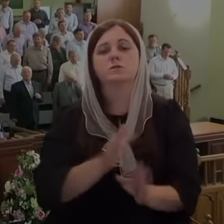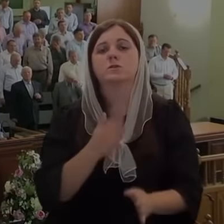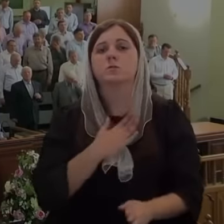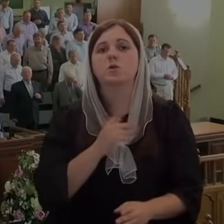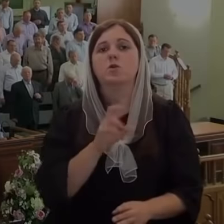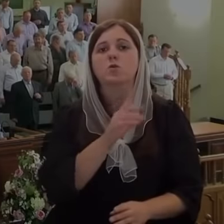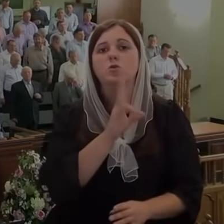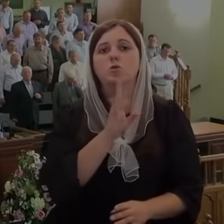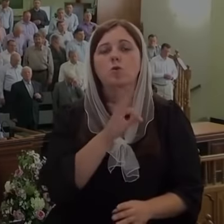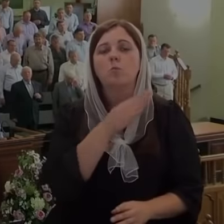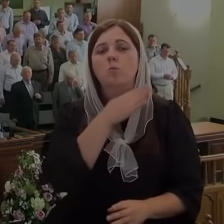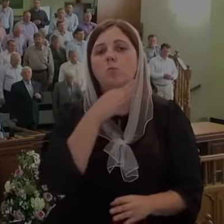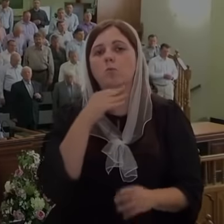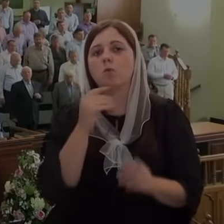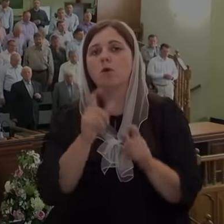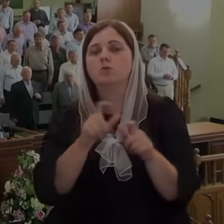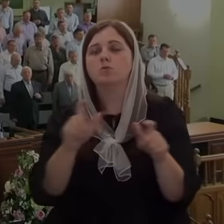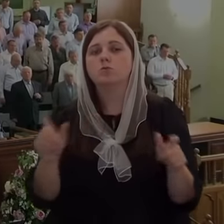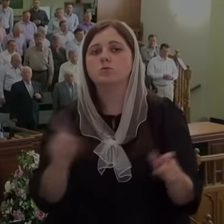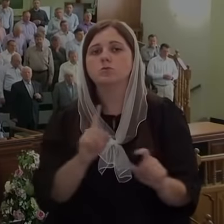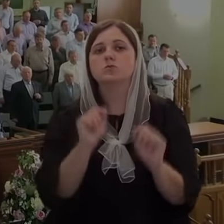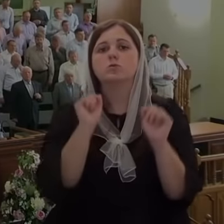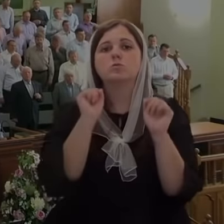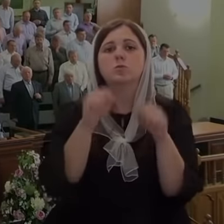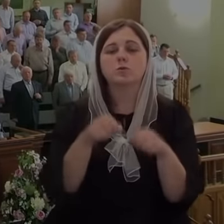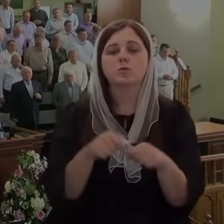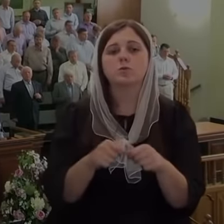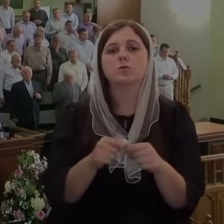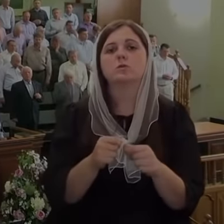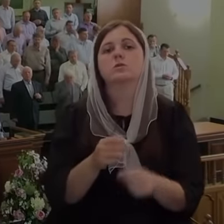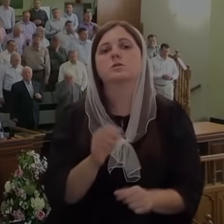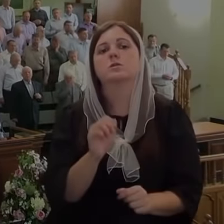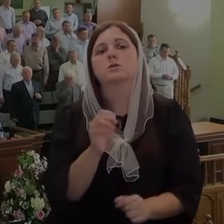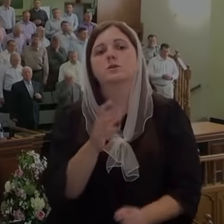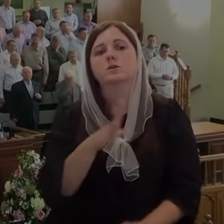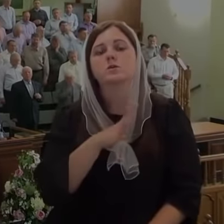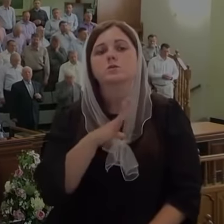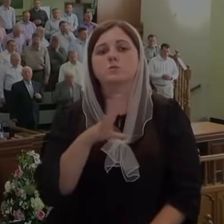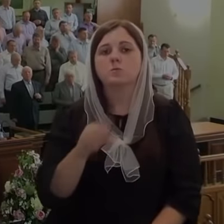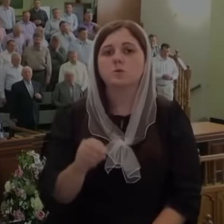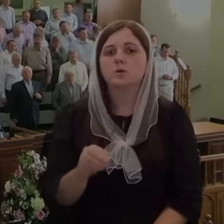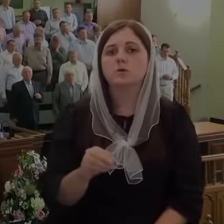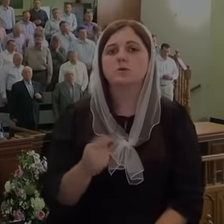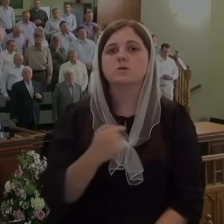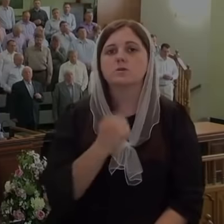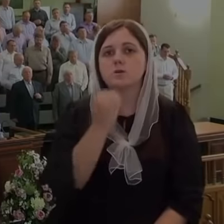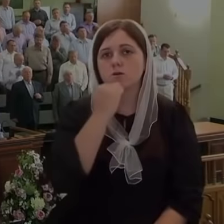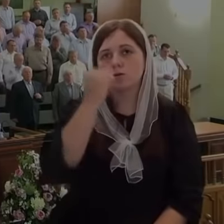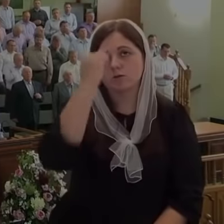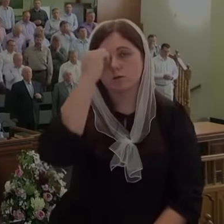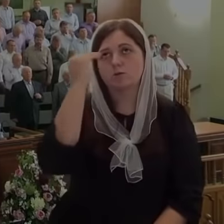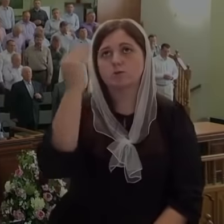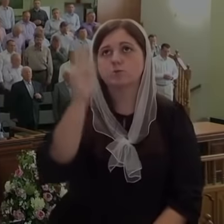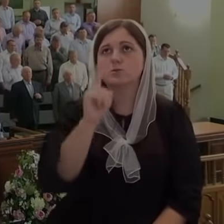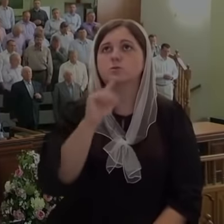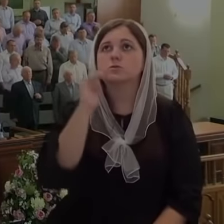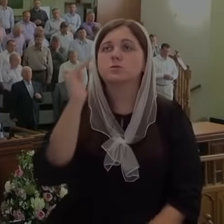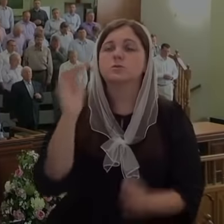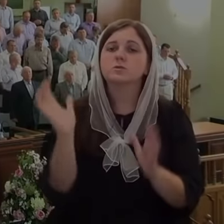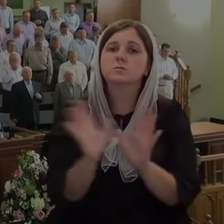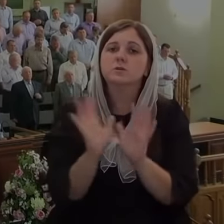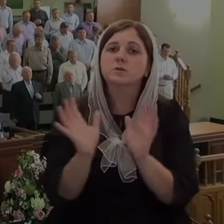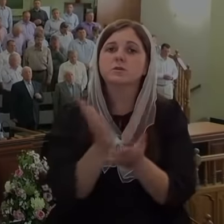многих ребят-сирот, которые могли помочь жить самоубийством. Господь, я благодарю Тебя, что Ты сохранил